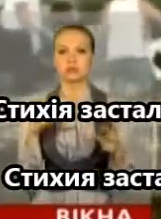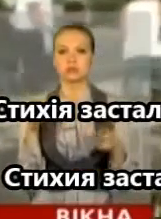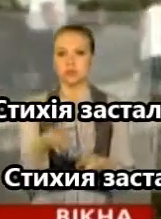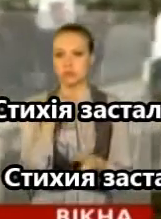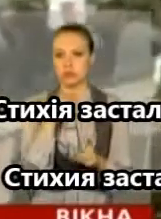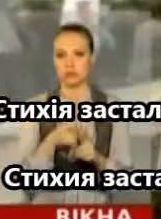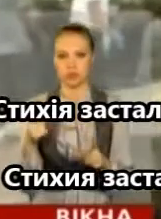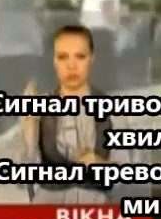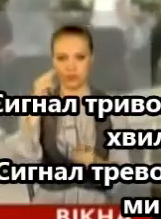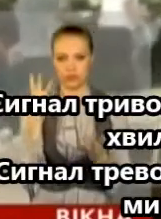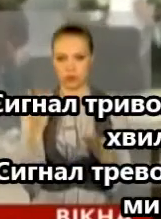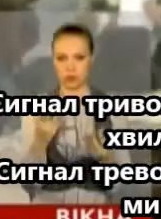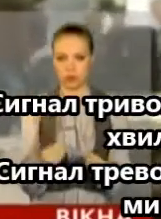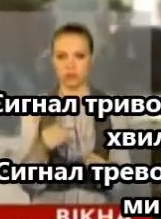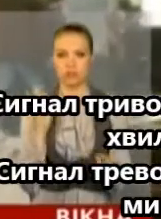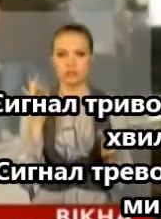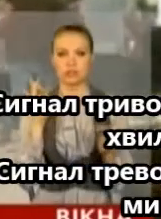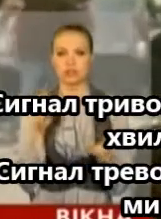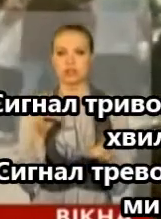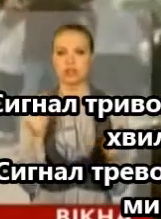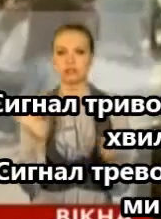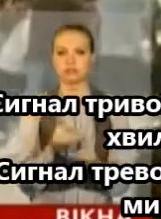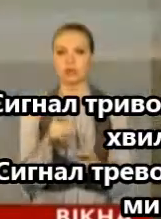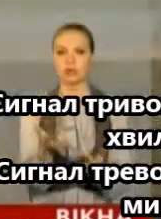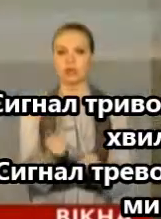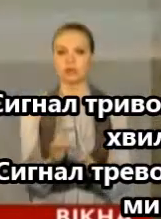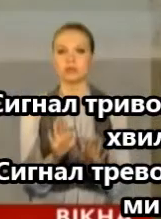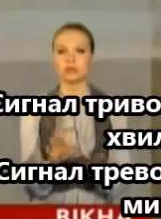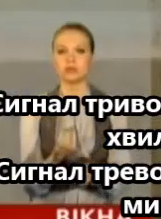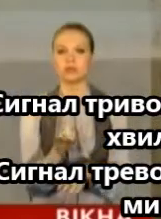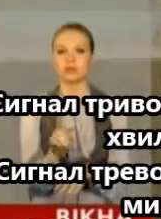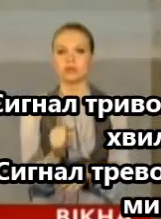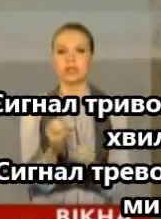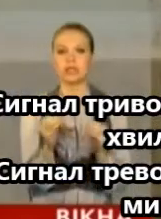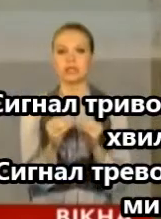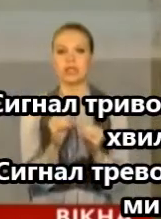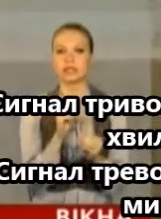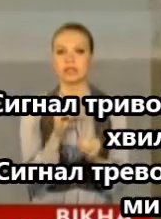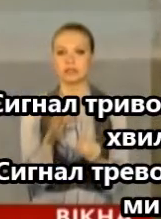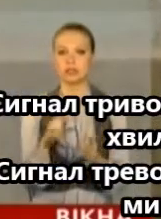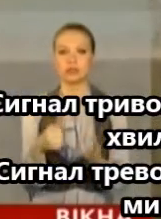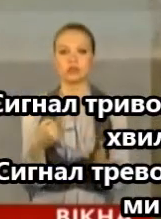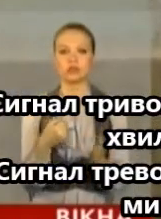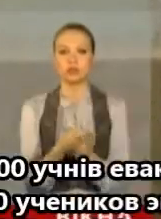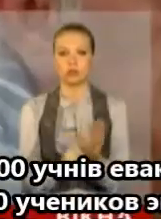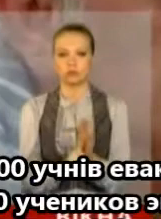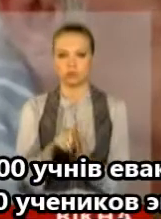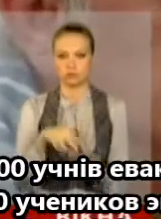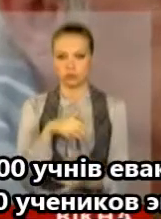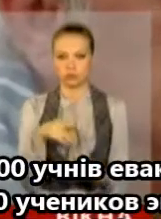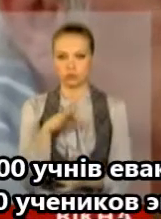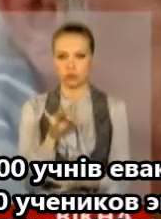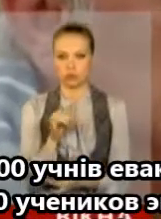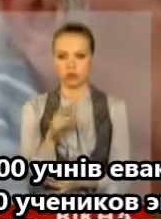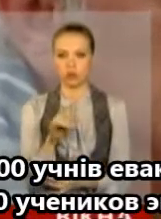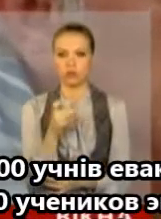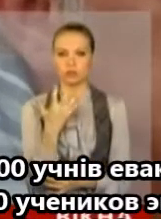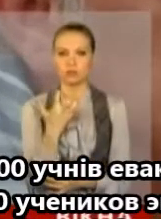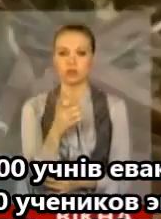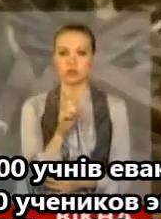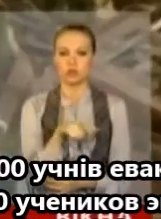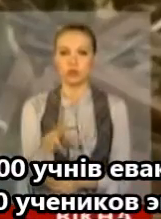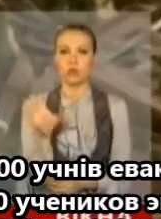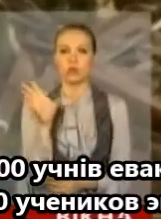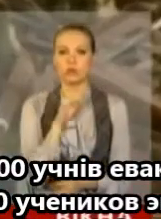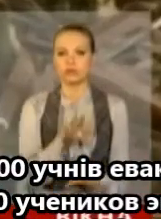розпал навчального дня. Сигнал тривоги вчителі отримали усього за 10 хвилин до нальоту торнадо. З 500 учнів